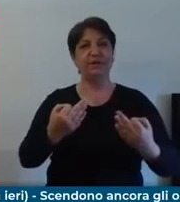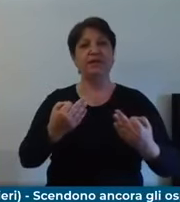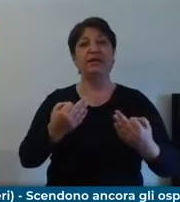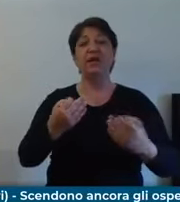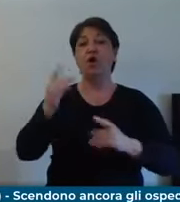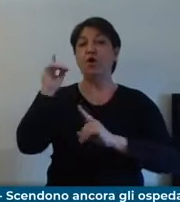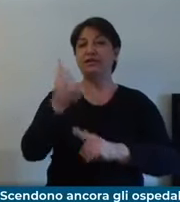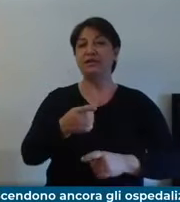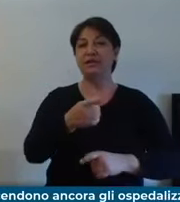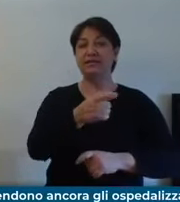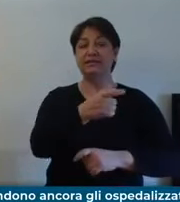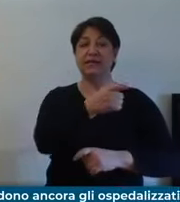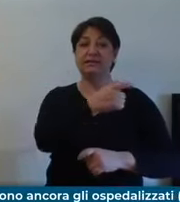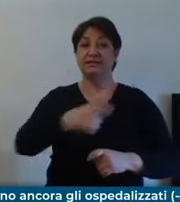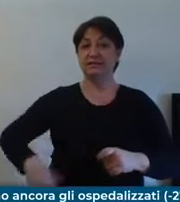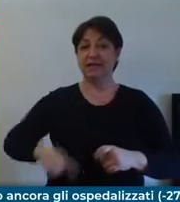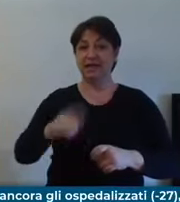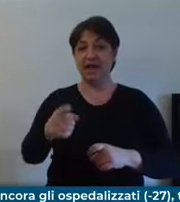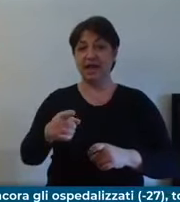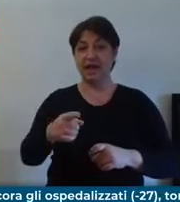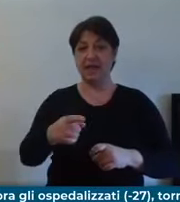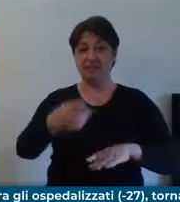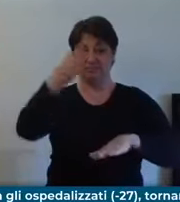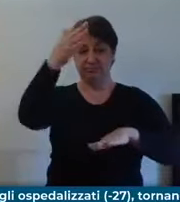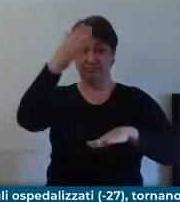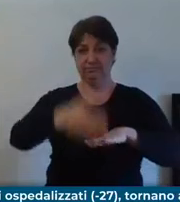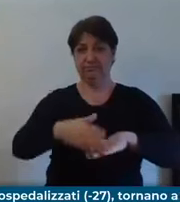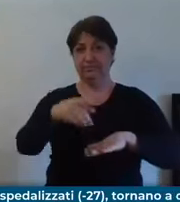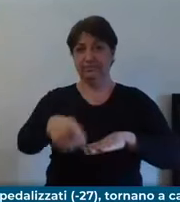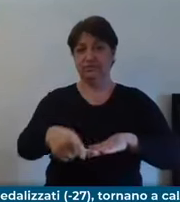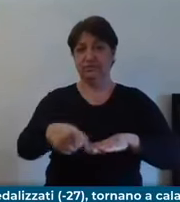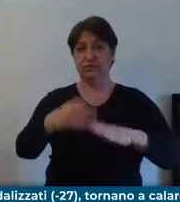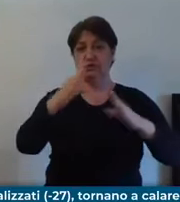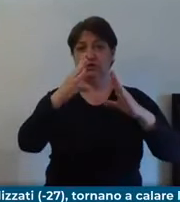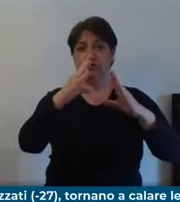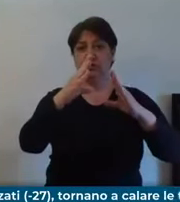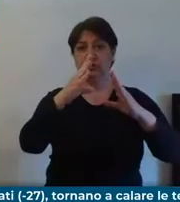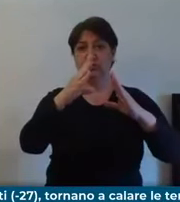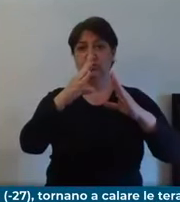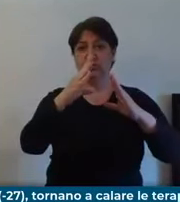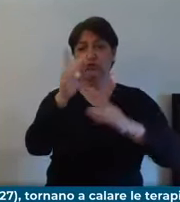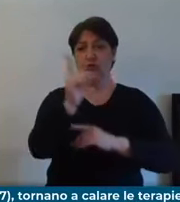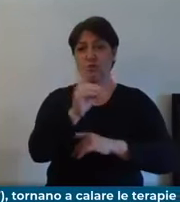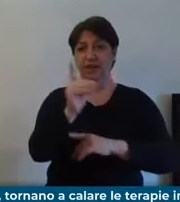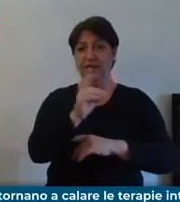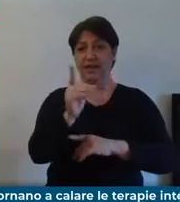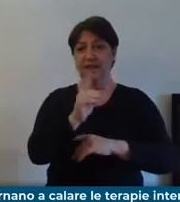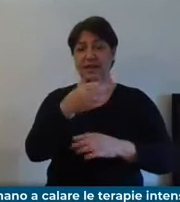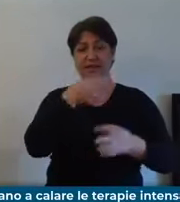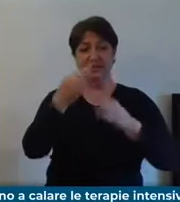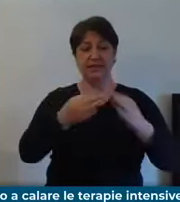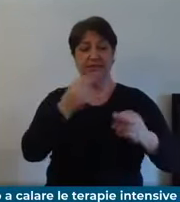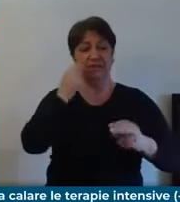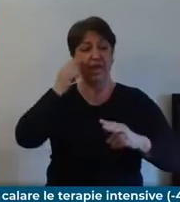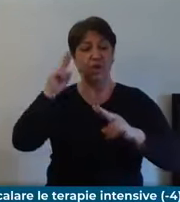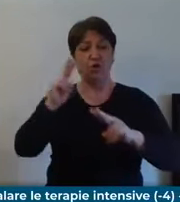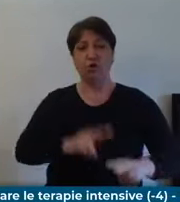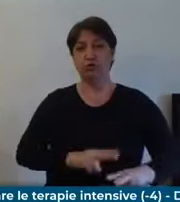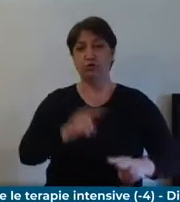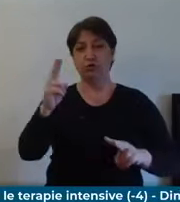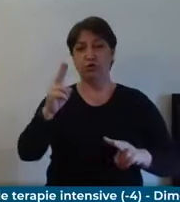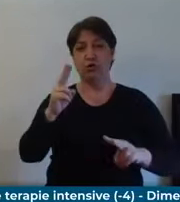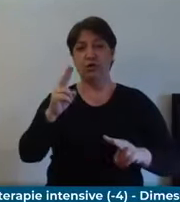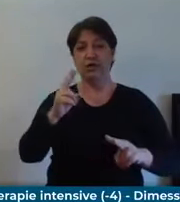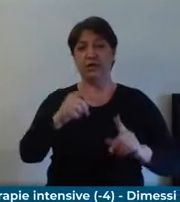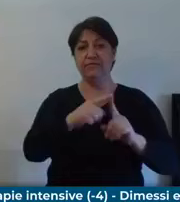a mezzanotte di domenica, per cui sino a mezzanotte di domenica rimangono in piedi i controlli come abbiamo avuto nei precedenti